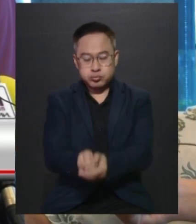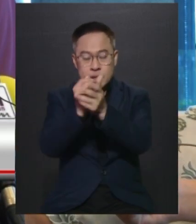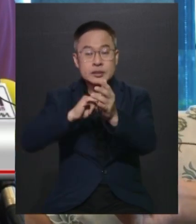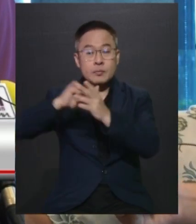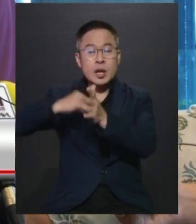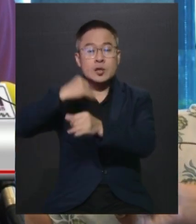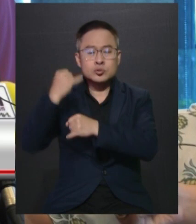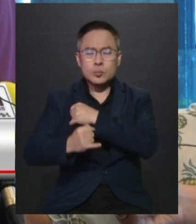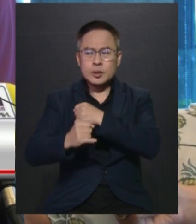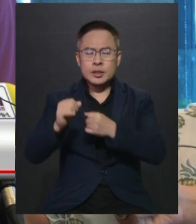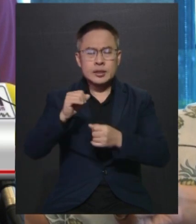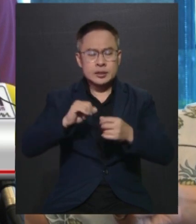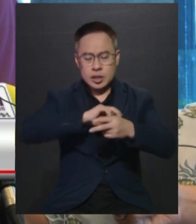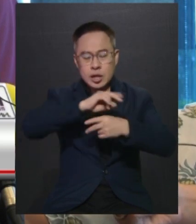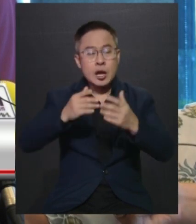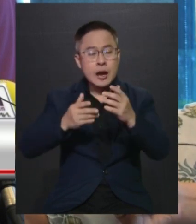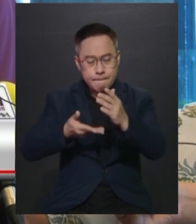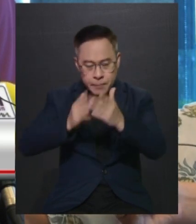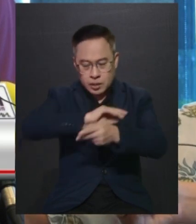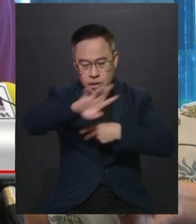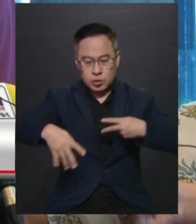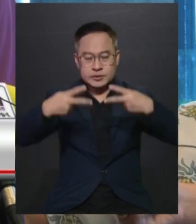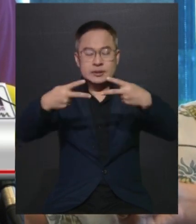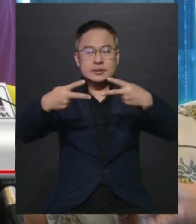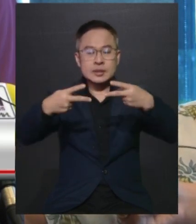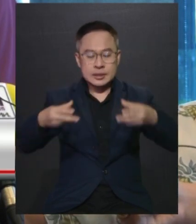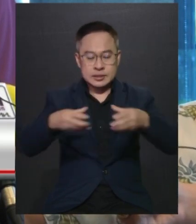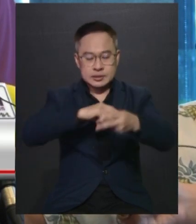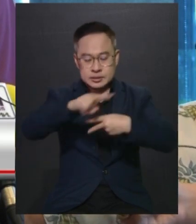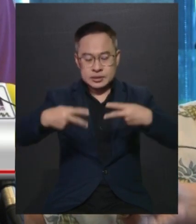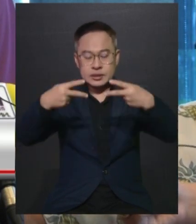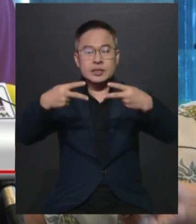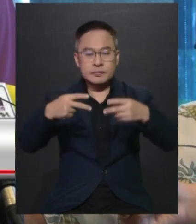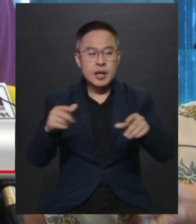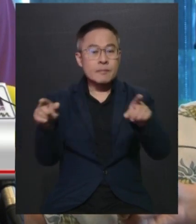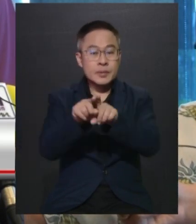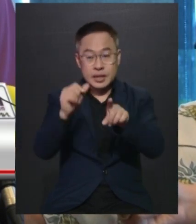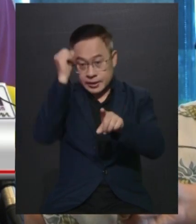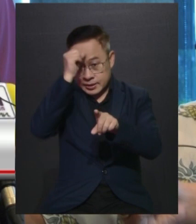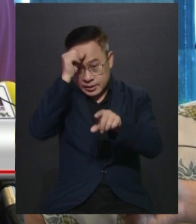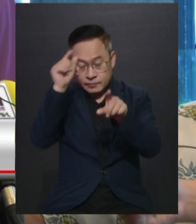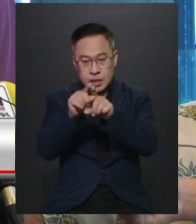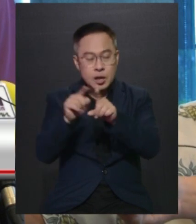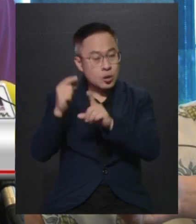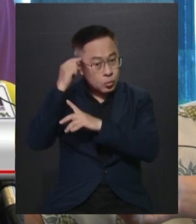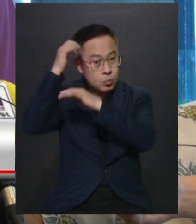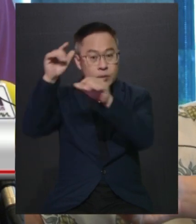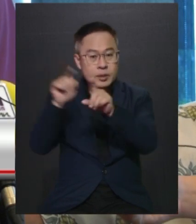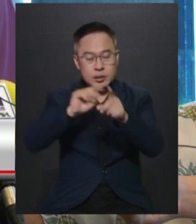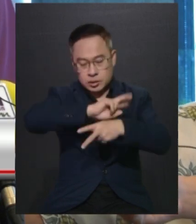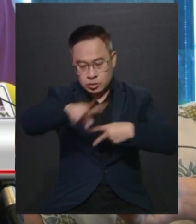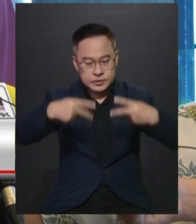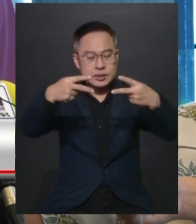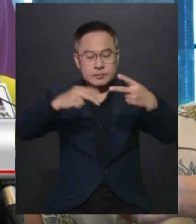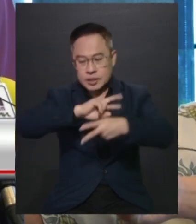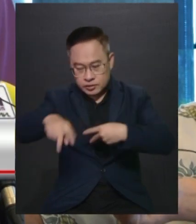คะก็เข้ารอบ4ทีมสุดท้ายค่ะก็เหมือนตอนที่ไปที่อินเดียค่ะแล้วก็ตั้งเป้าหมายคือเข้า4